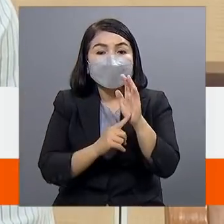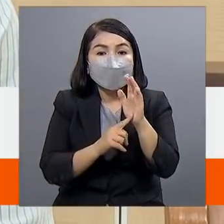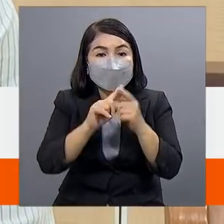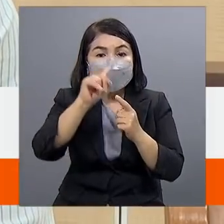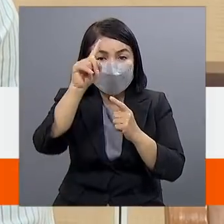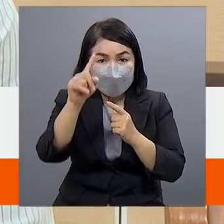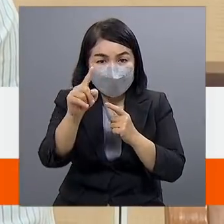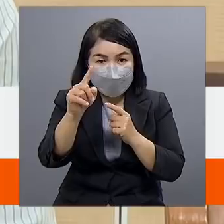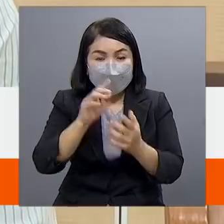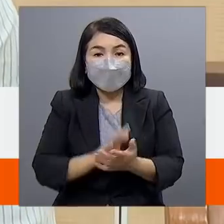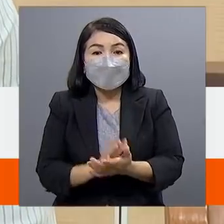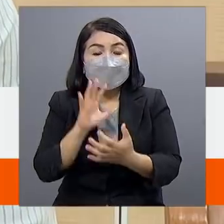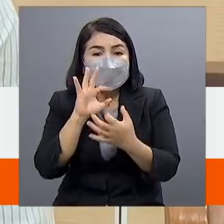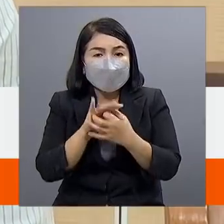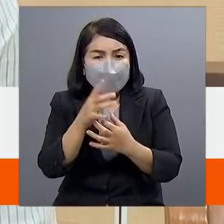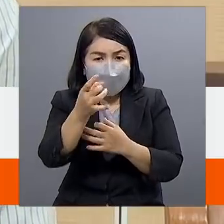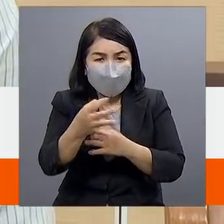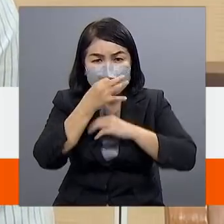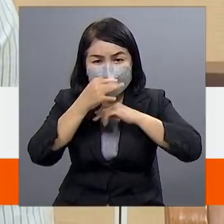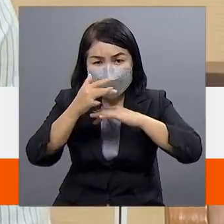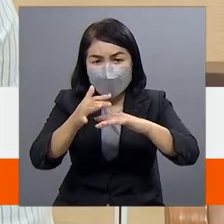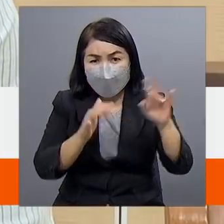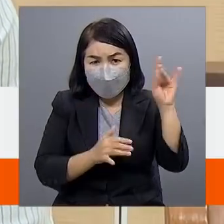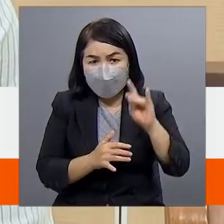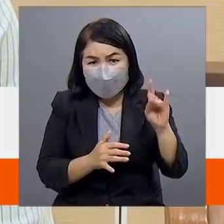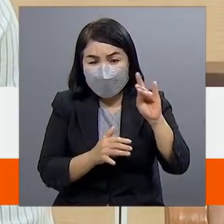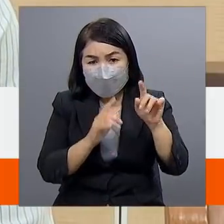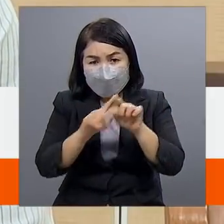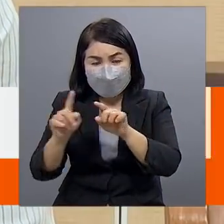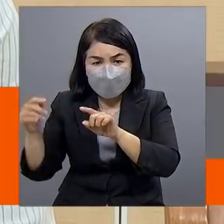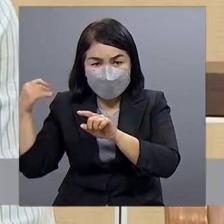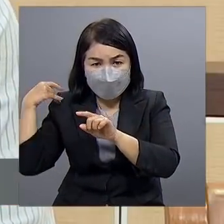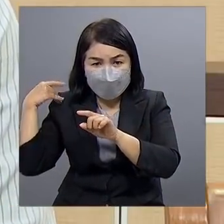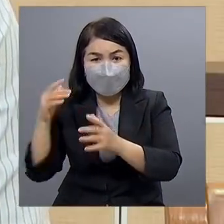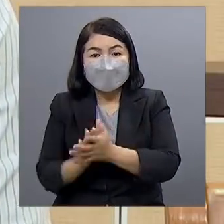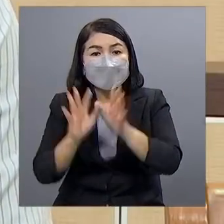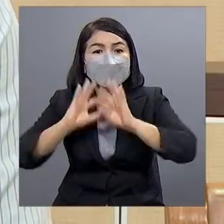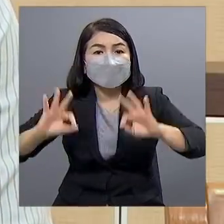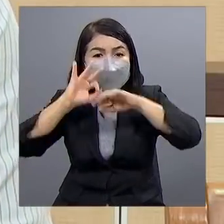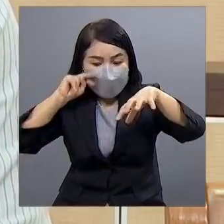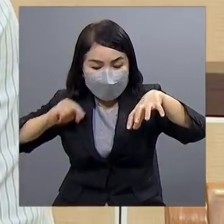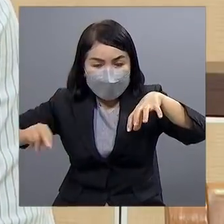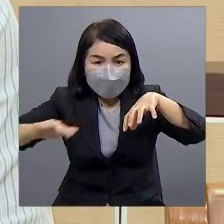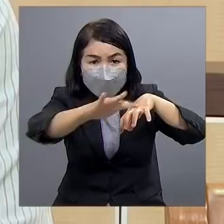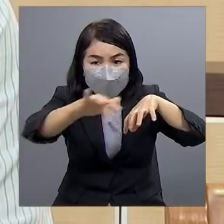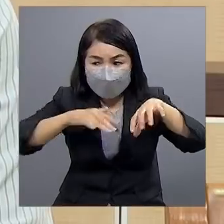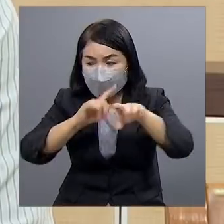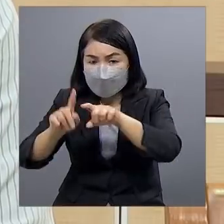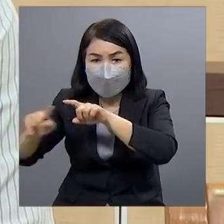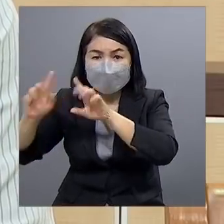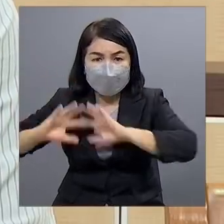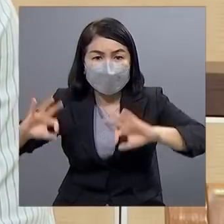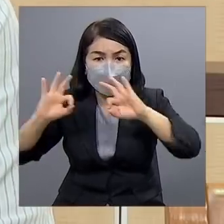รัพยากรในส่วนที่เป็นเกาะต่างๆแล้วกันนะครับเกาะที่สำคัญก็คือเกาะล้านเป็ดล้านไก่นะครับเป็นที่ด